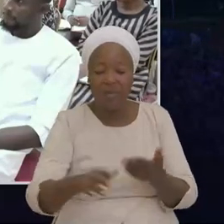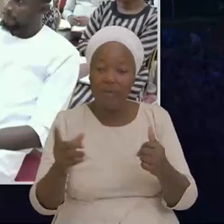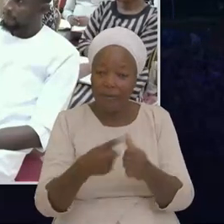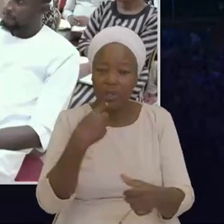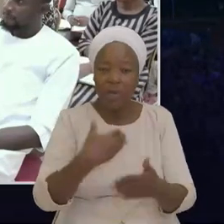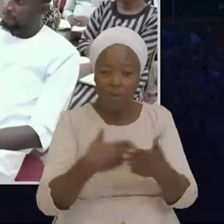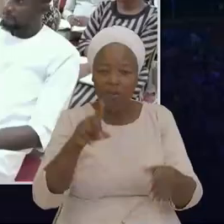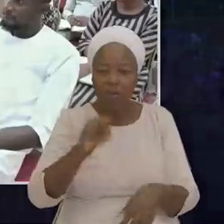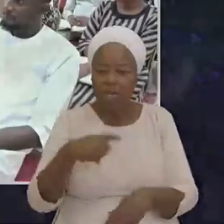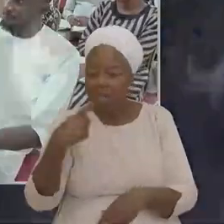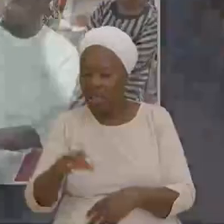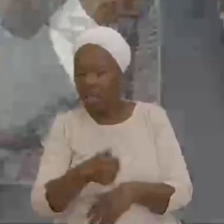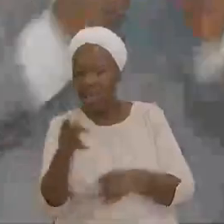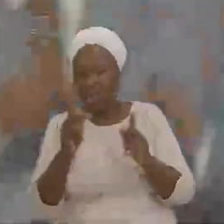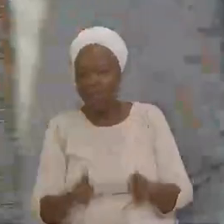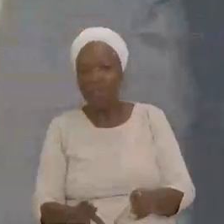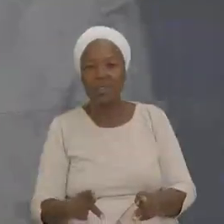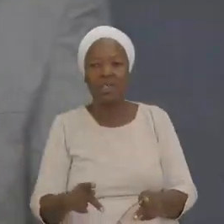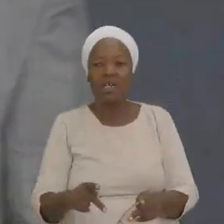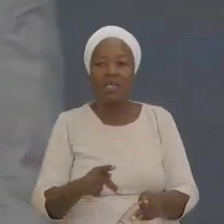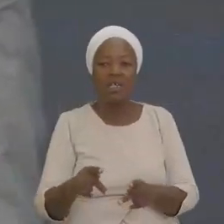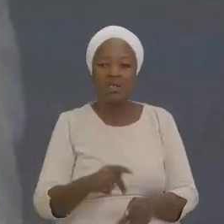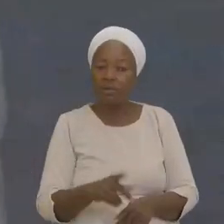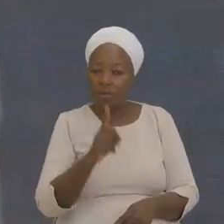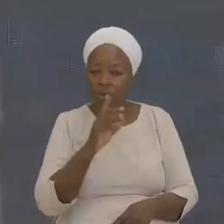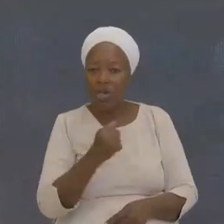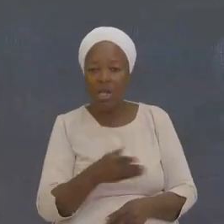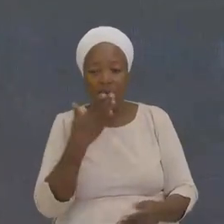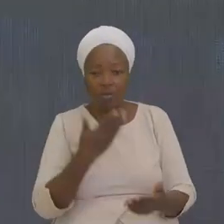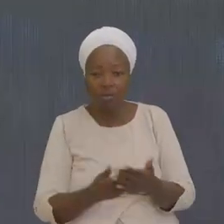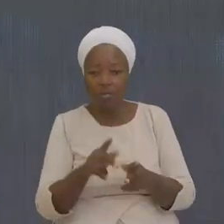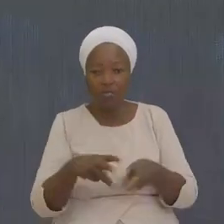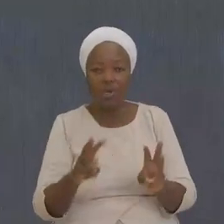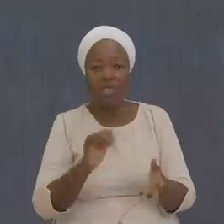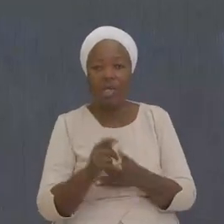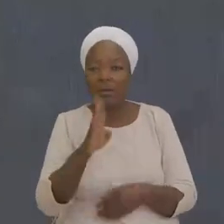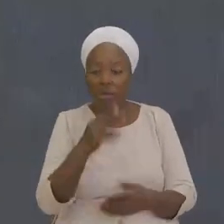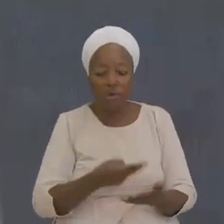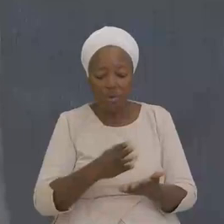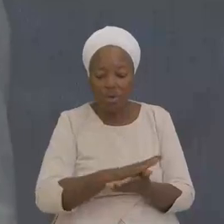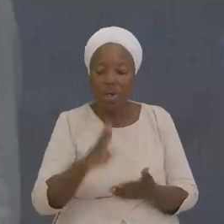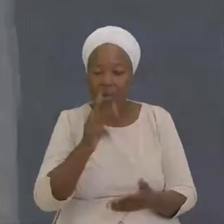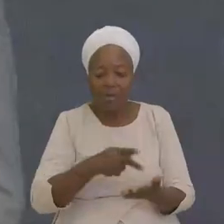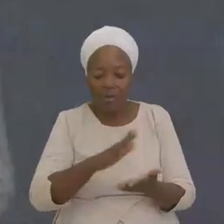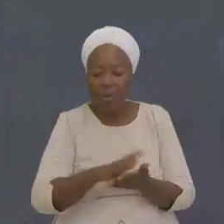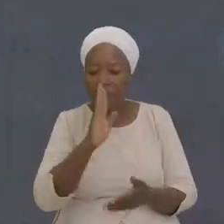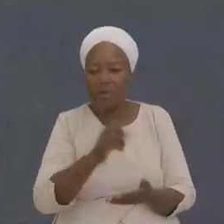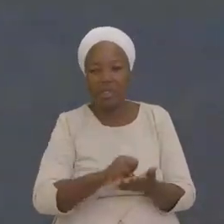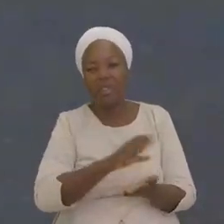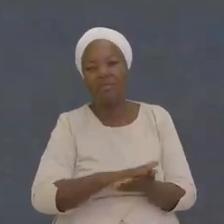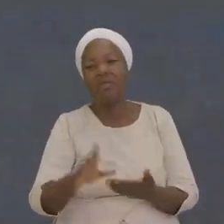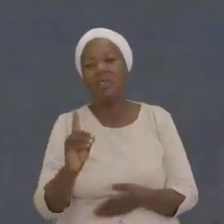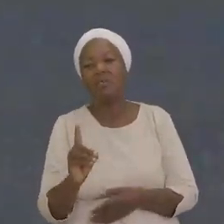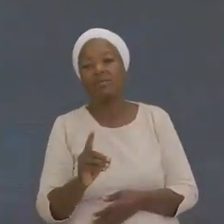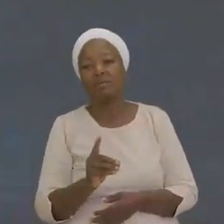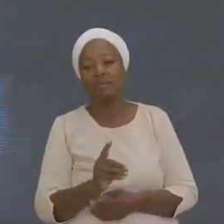n'aura pas de poids. Tu dois être d'abord sanctifié afin de dire à une autre personne de façon emphatique, sois